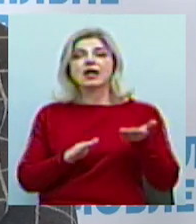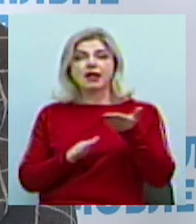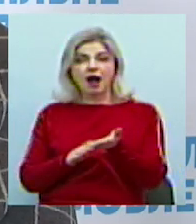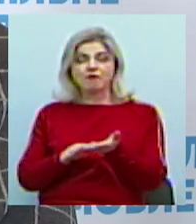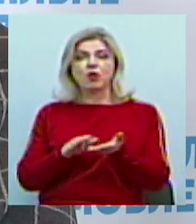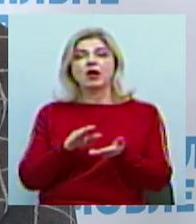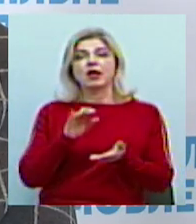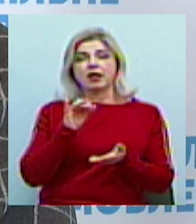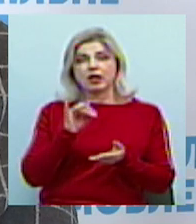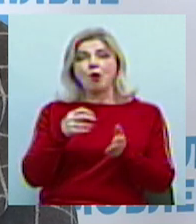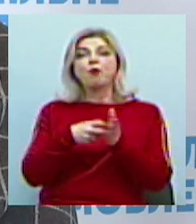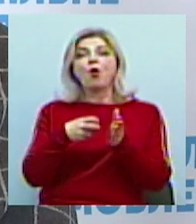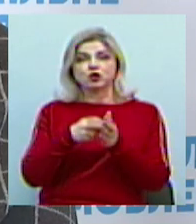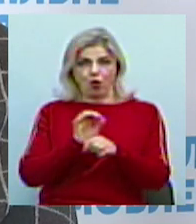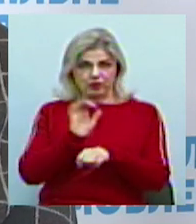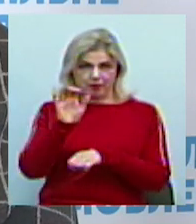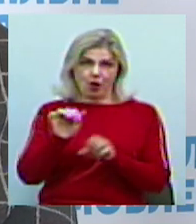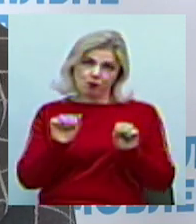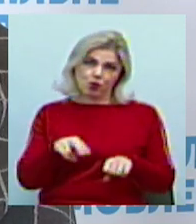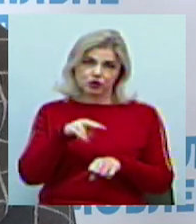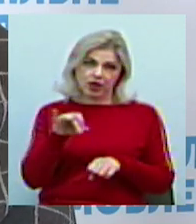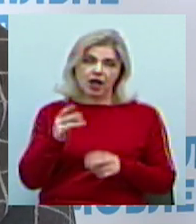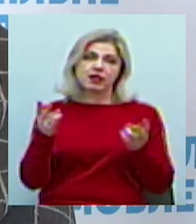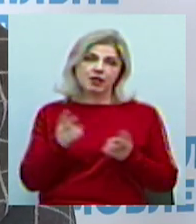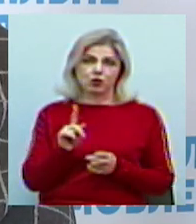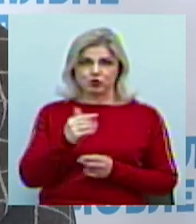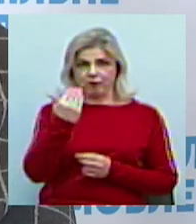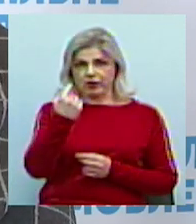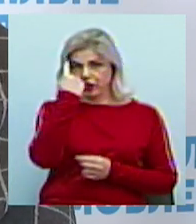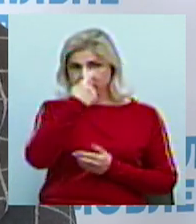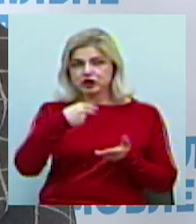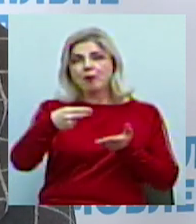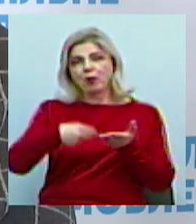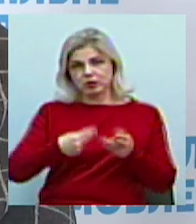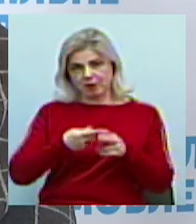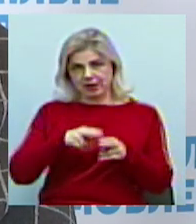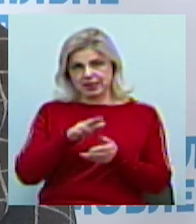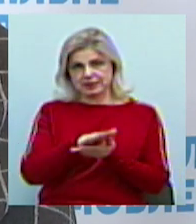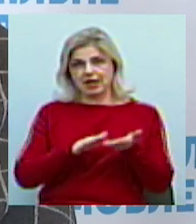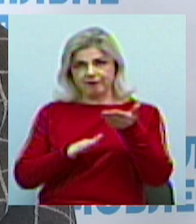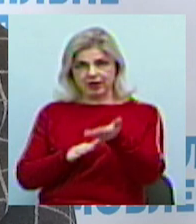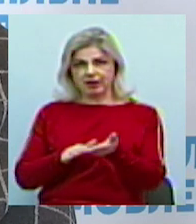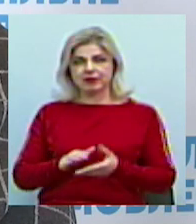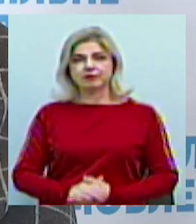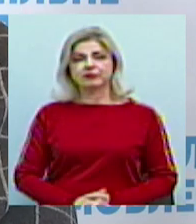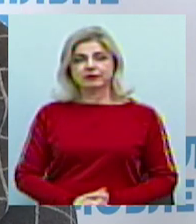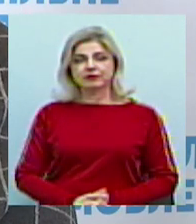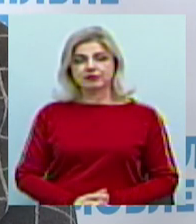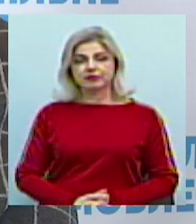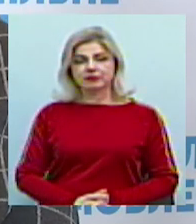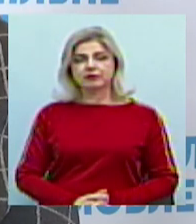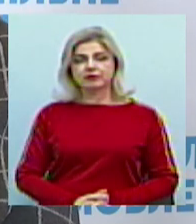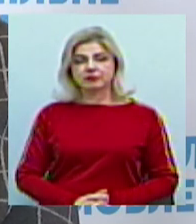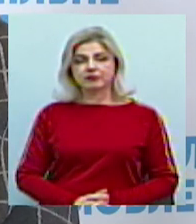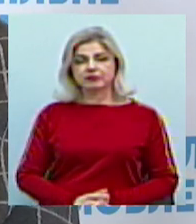декларацію поштою, але треба, щоб ви підписали заяву і декларацію. А яким чином? А, ну,